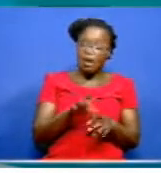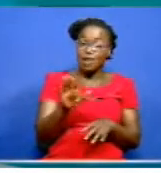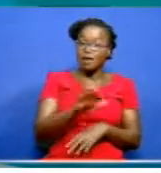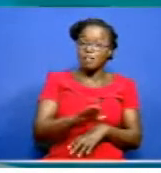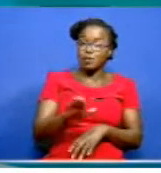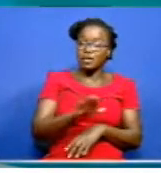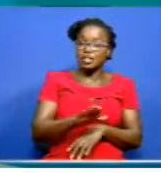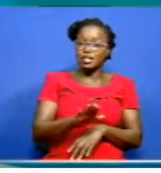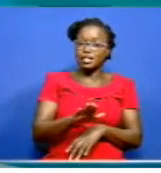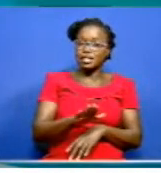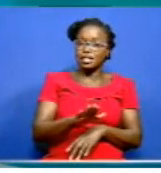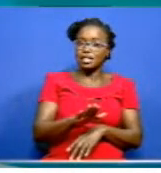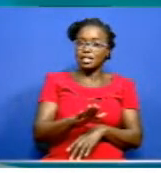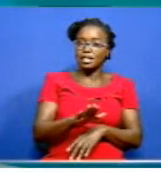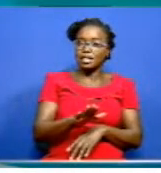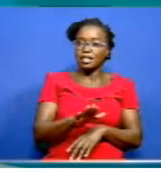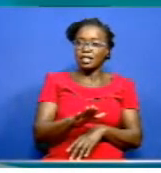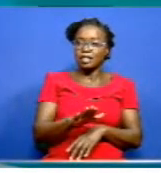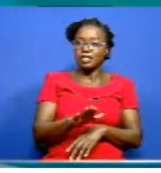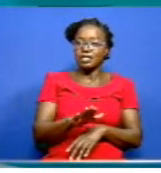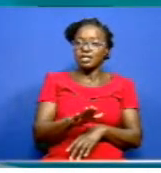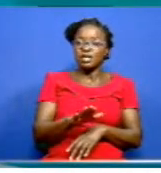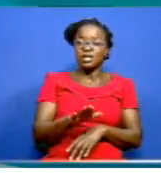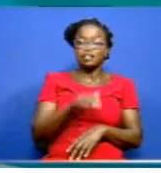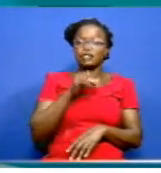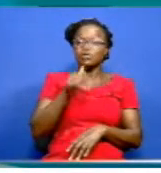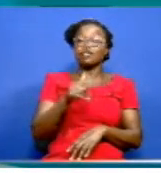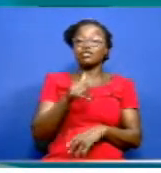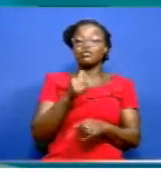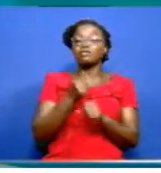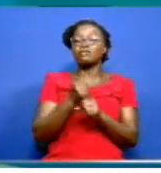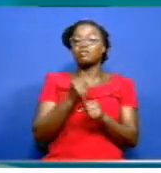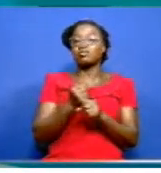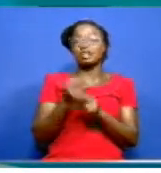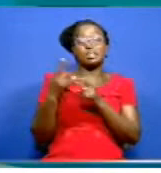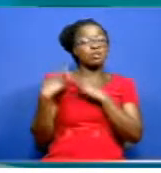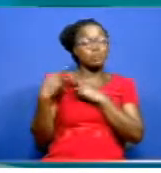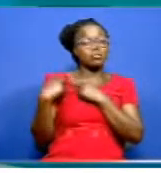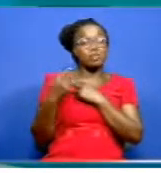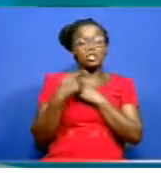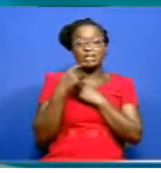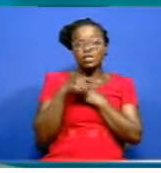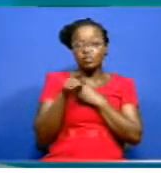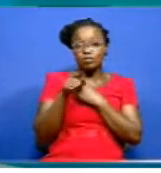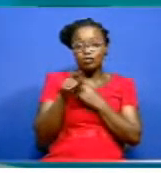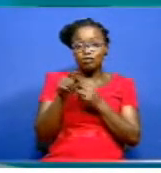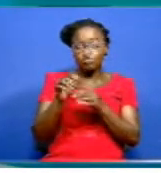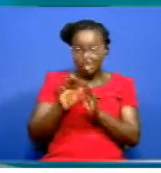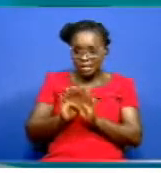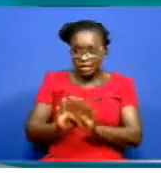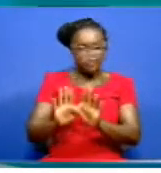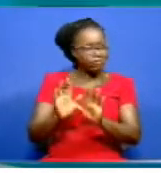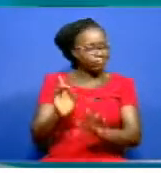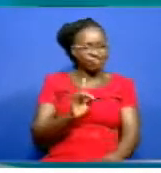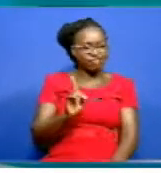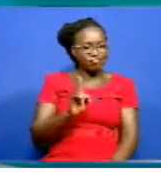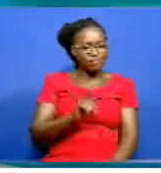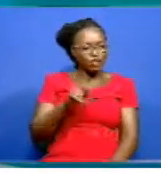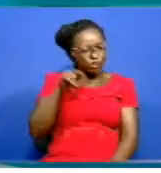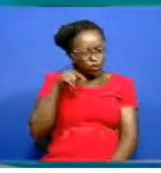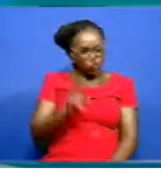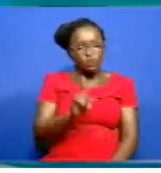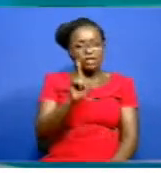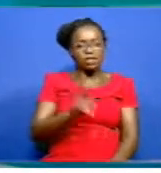psychologist haizi kuambia hama achana na mumeo. Hiyo ni lazima ikue decision yako